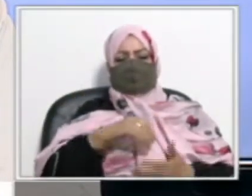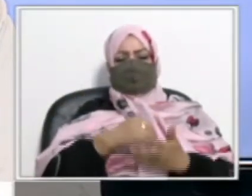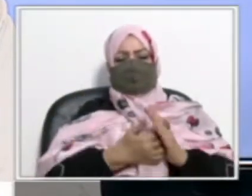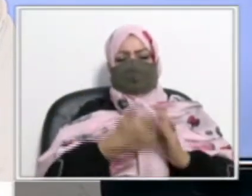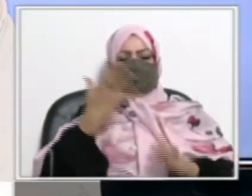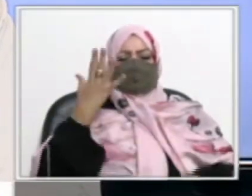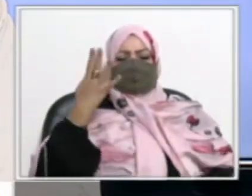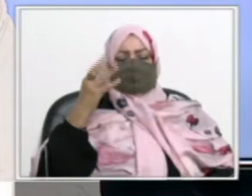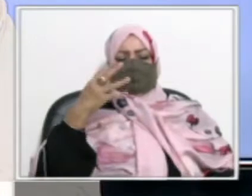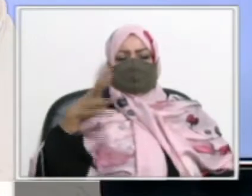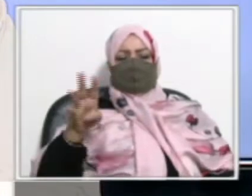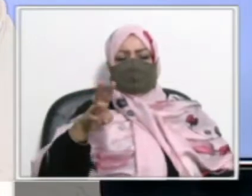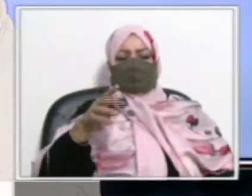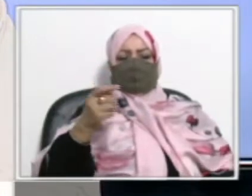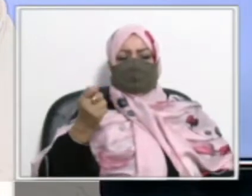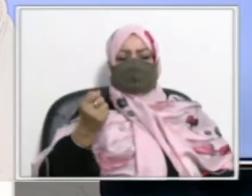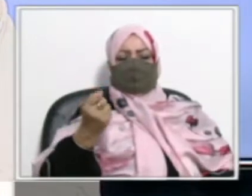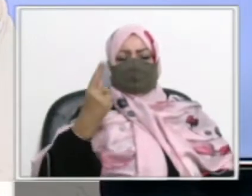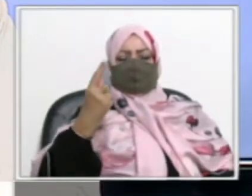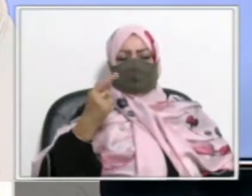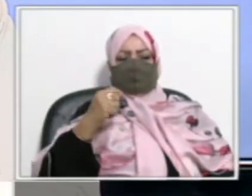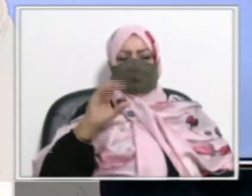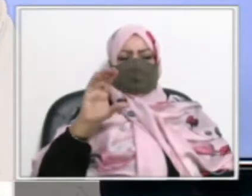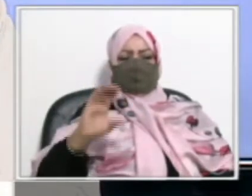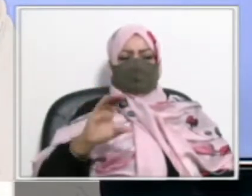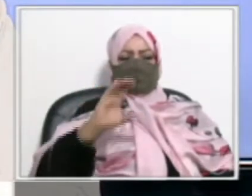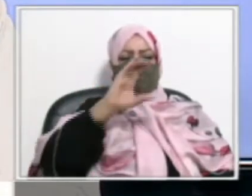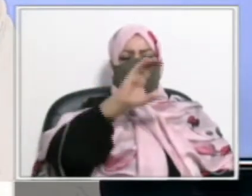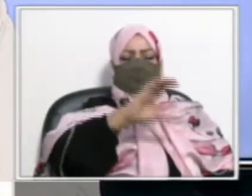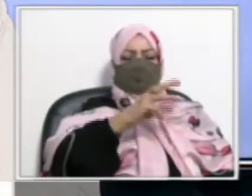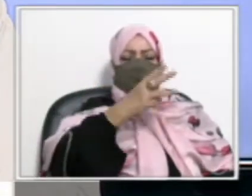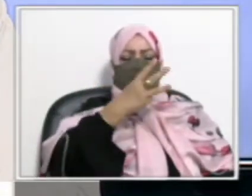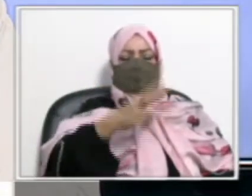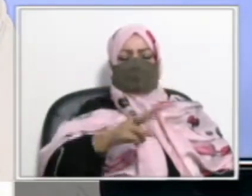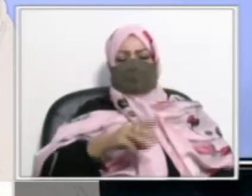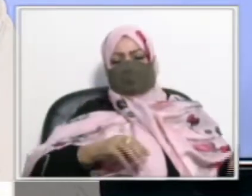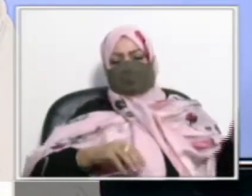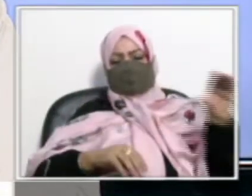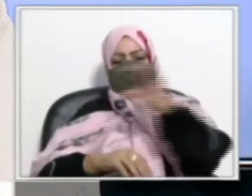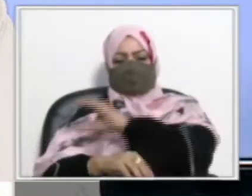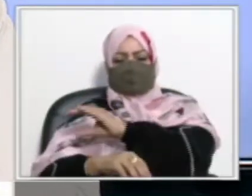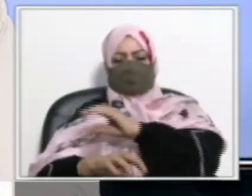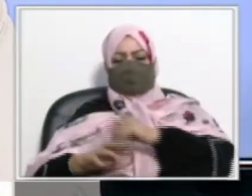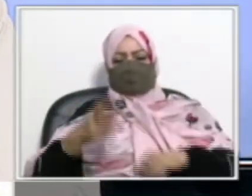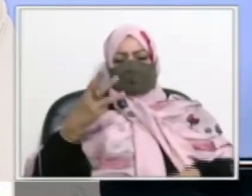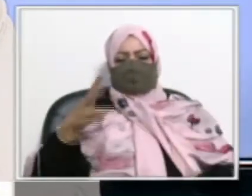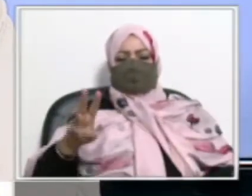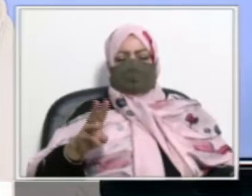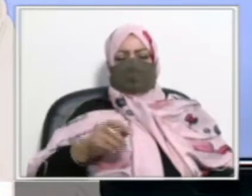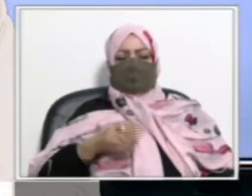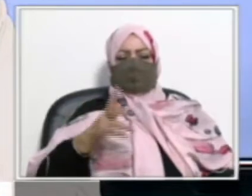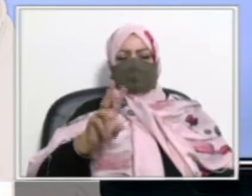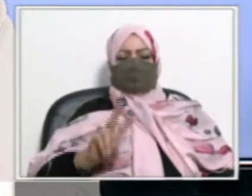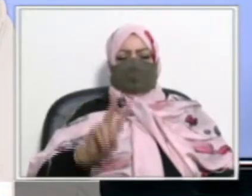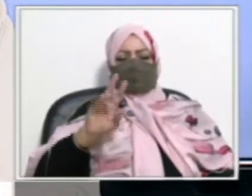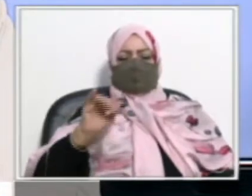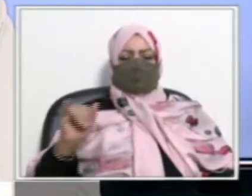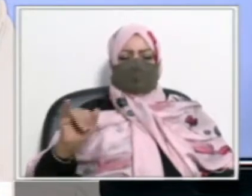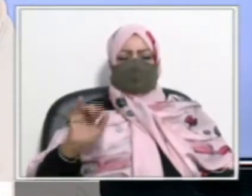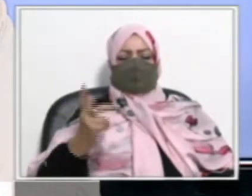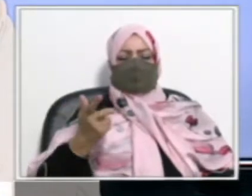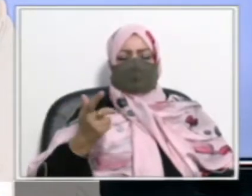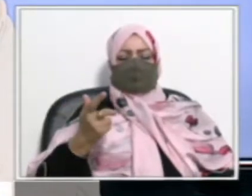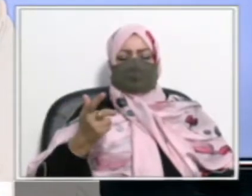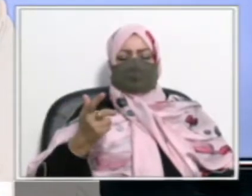و700 فهذا لا يحل وهذا من الحرام ومن الربا ولا يرضى الله عز وجل عنه ولا يرضى